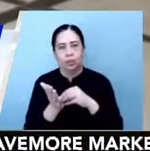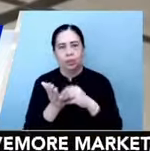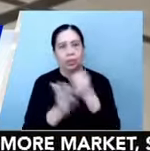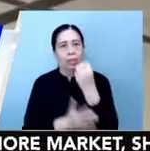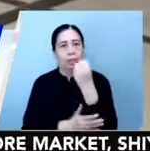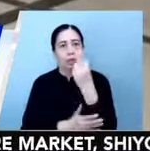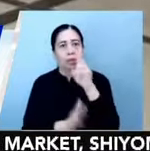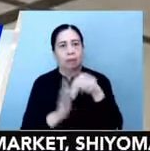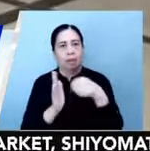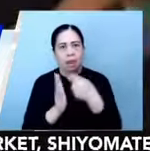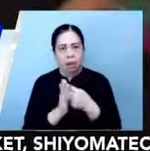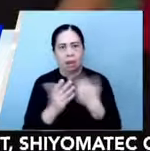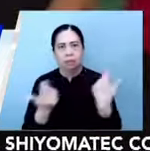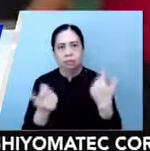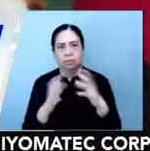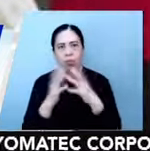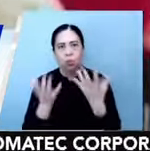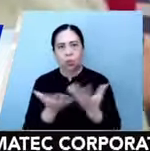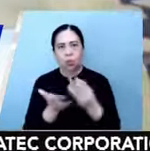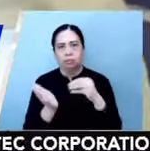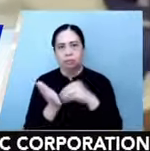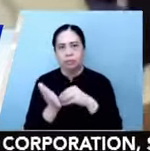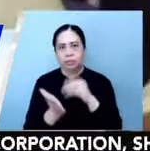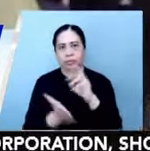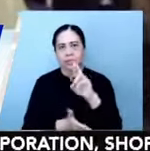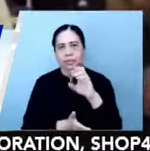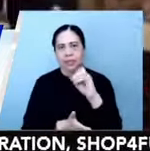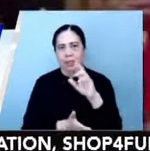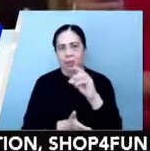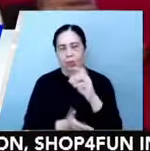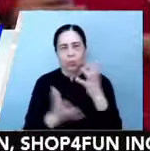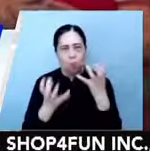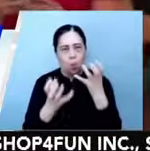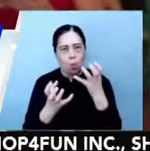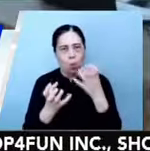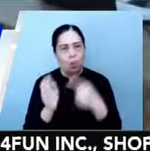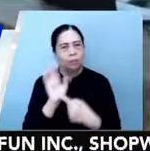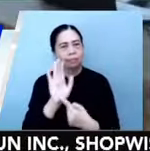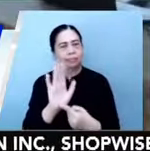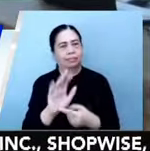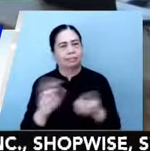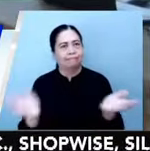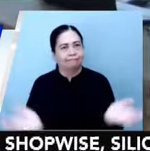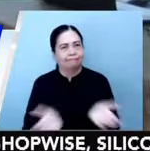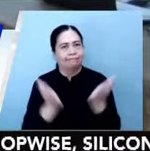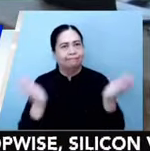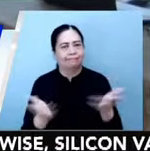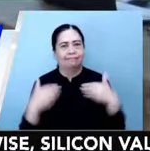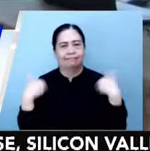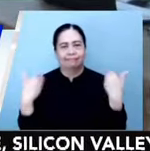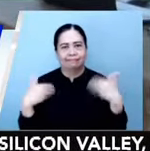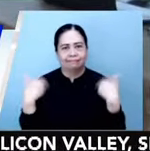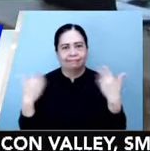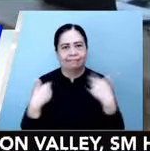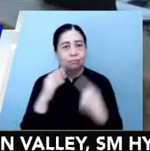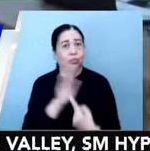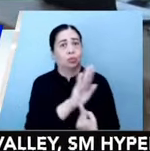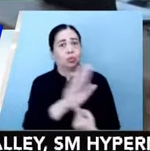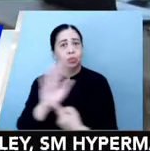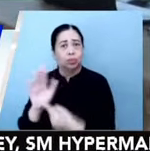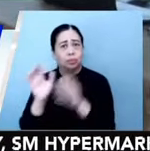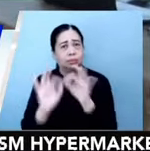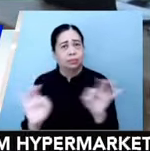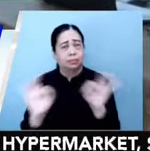kasalukuyang world record. Gusto raw ni Hernandez na magsilbi itong motivation sa kabataan at may pakitang kahalagang